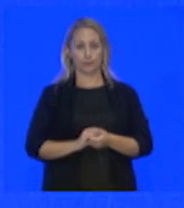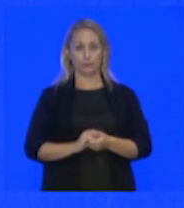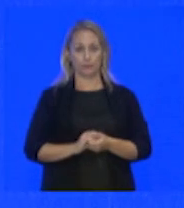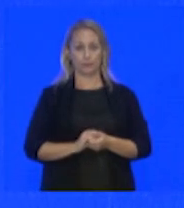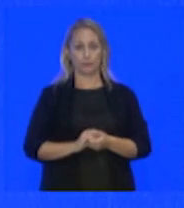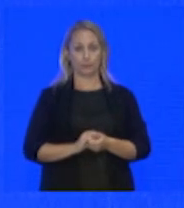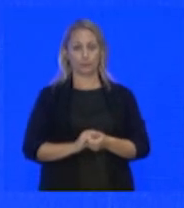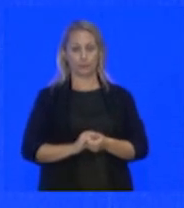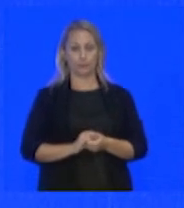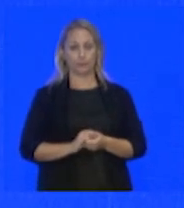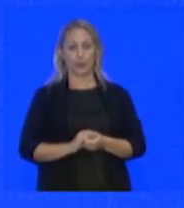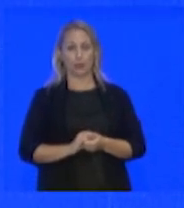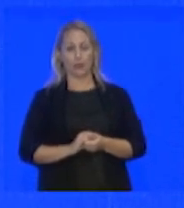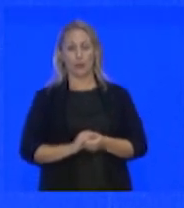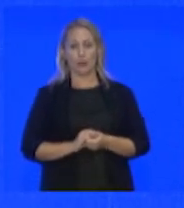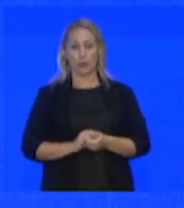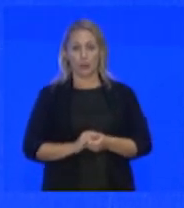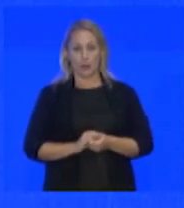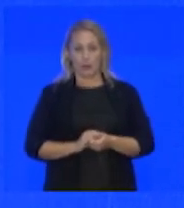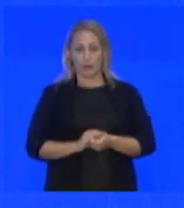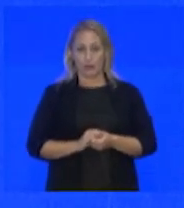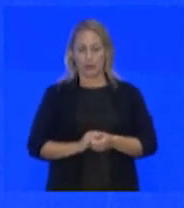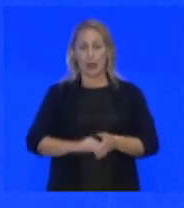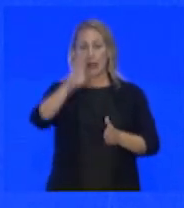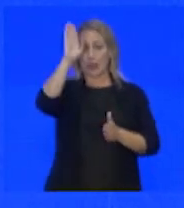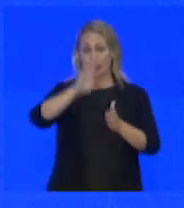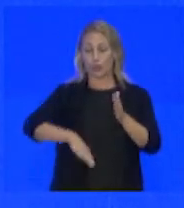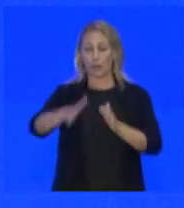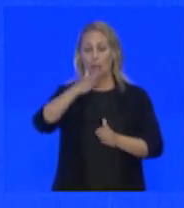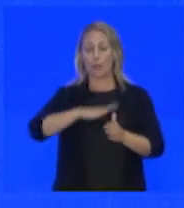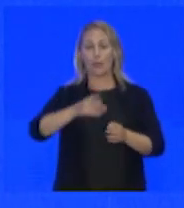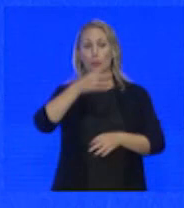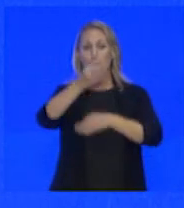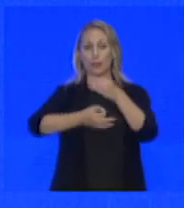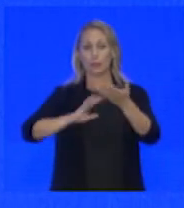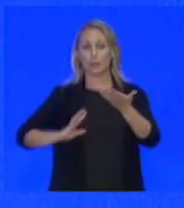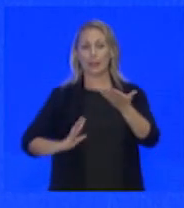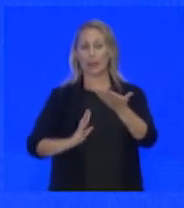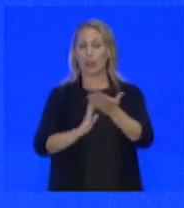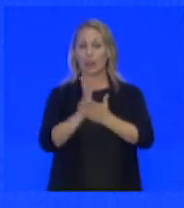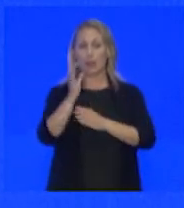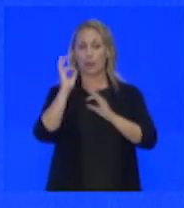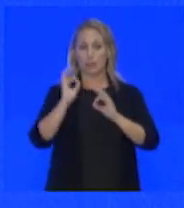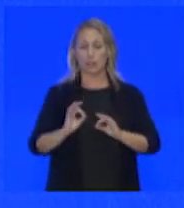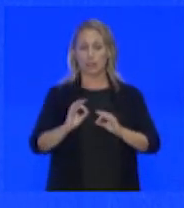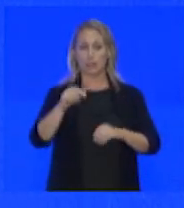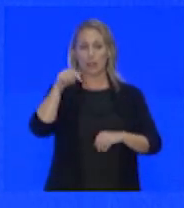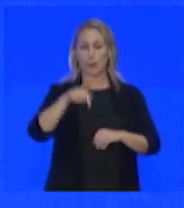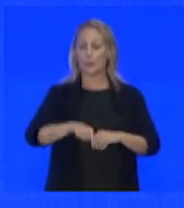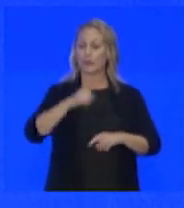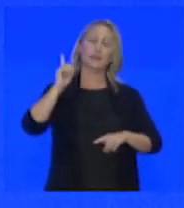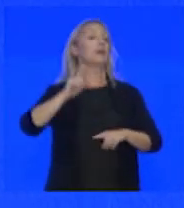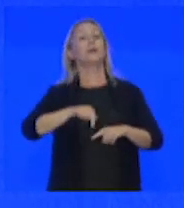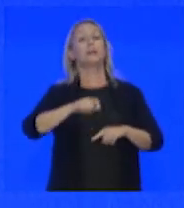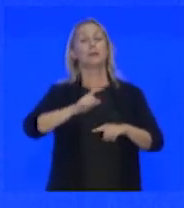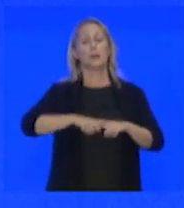Θα ήταν ταυτολογία τέλος αν μιλούσα για την ανάπτυξη μέσω των μεγάλων έργων. Ξέρουμε ότι σε όλη τη διαδρομή της η Ελλάδα νίκησε